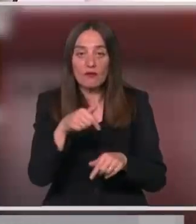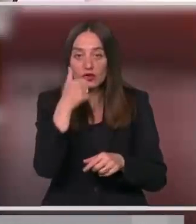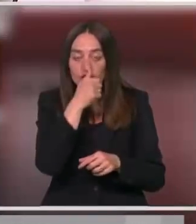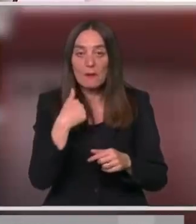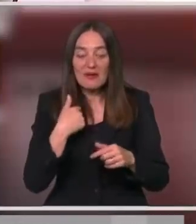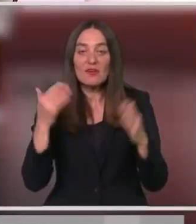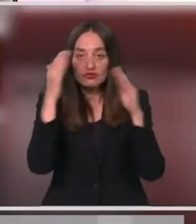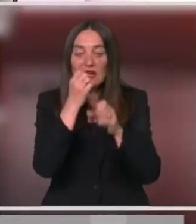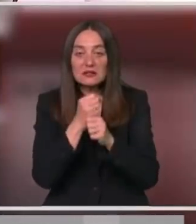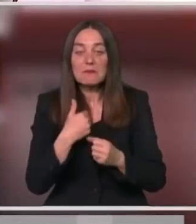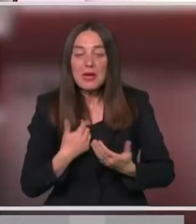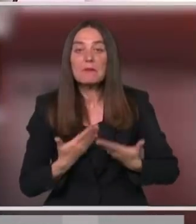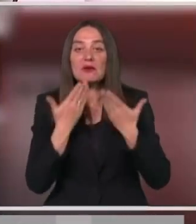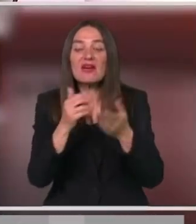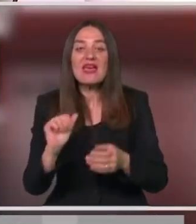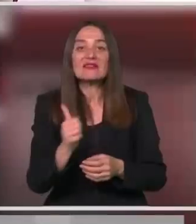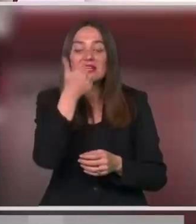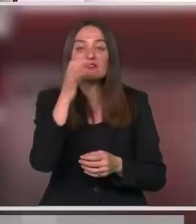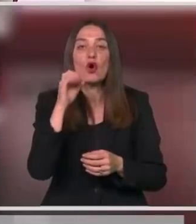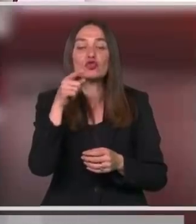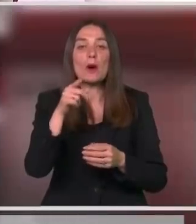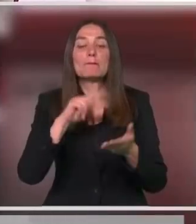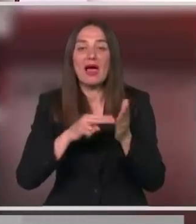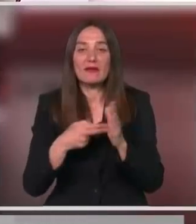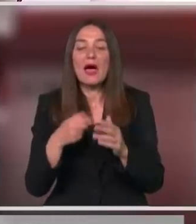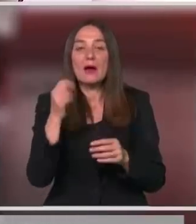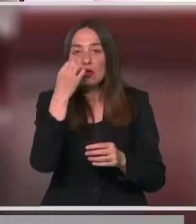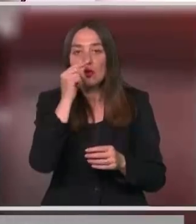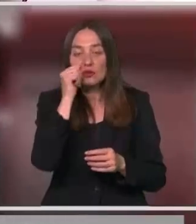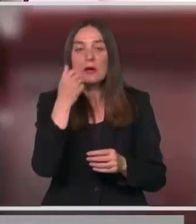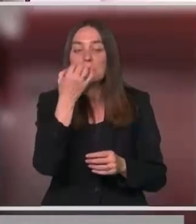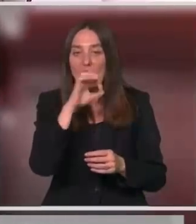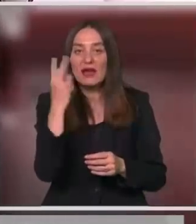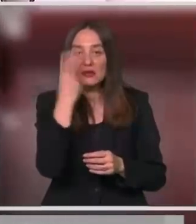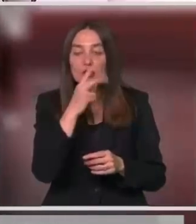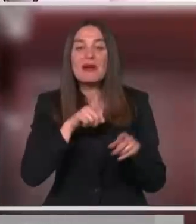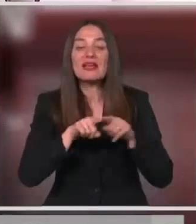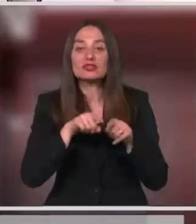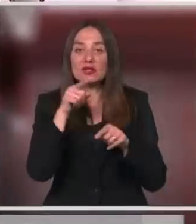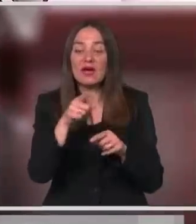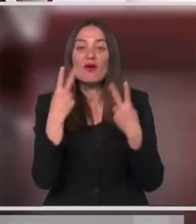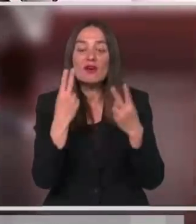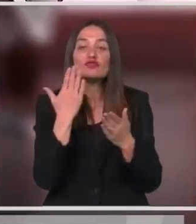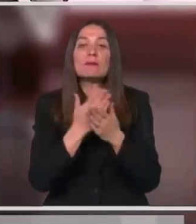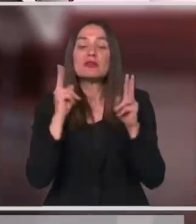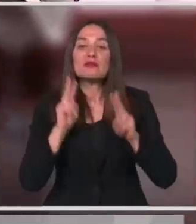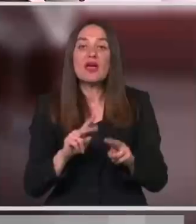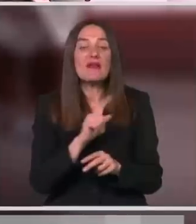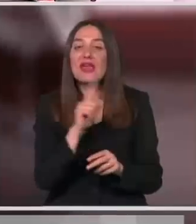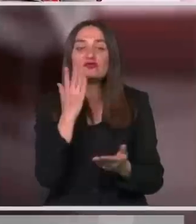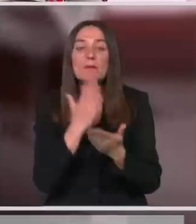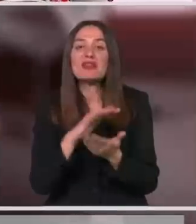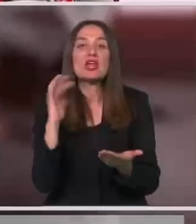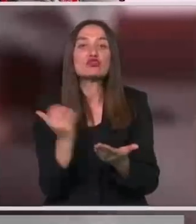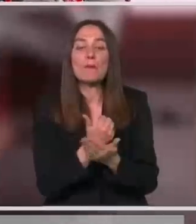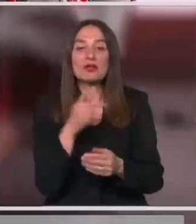vjerojatno doprinosimo jedinstvo oko tog plana da ljudi bolje razumeju, ali isto tako je važno. mislim, biti objektivan, neće biti dobiti ove